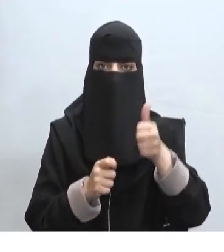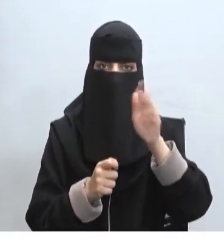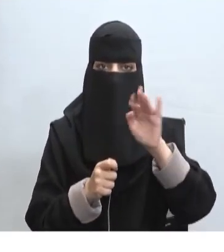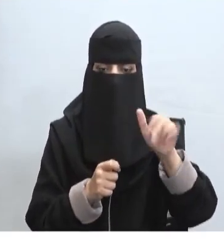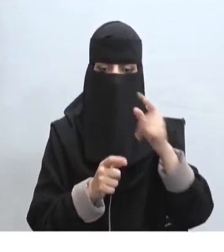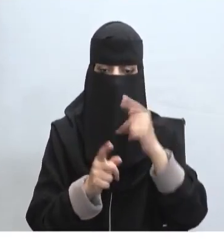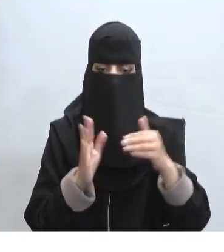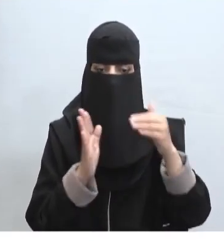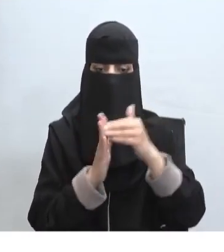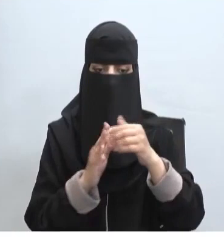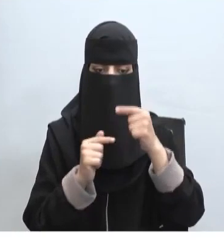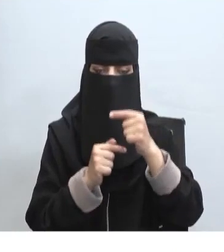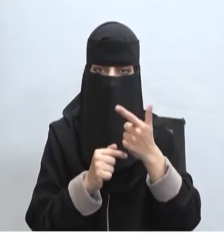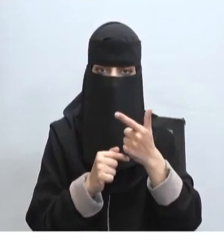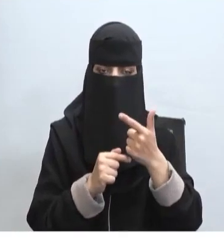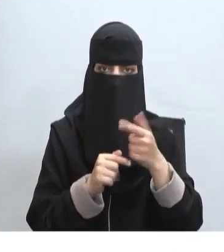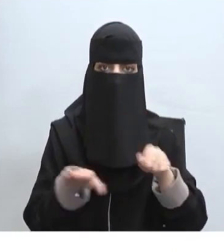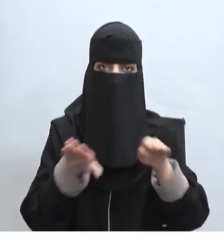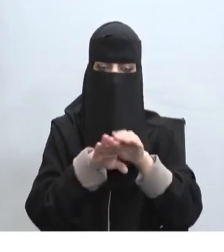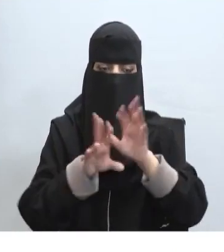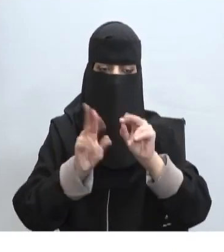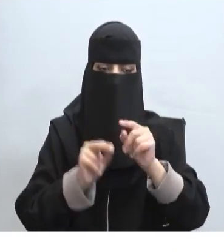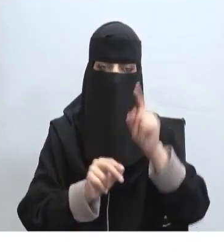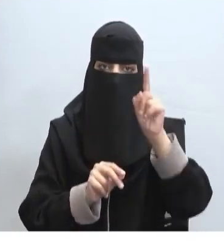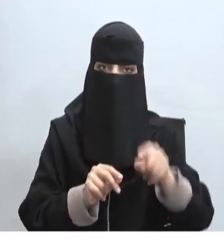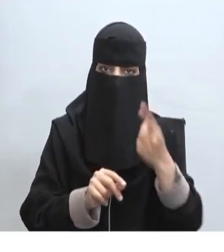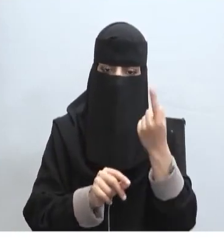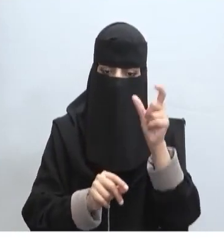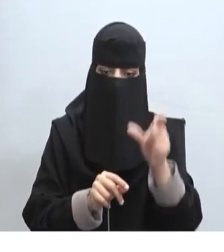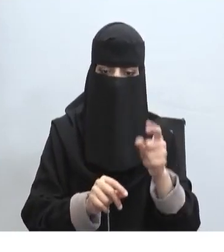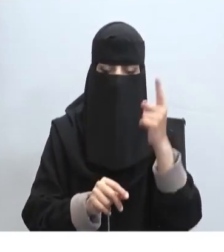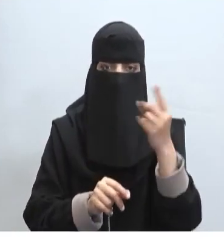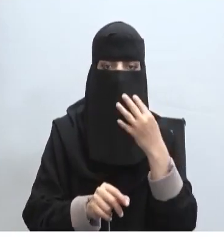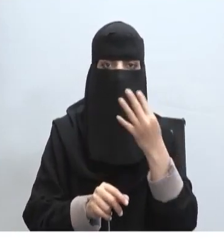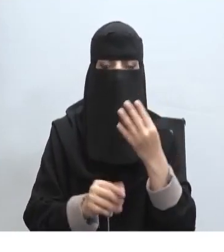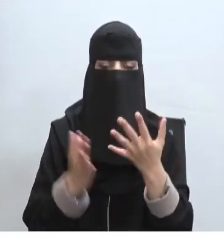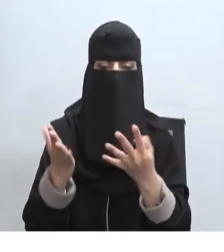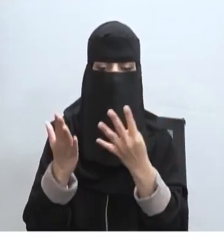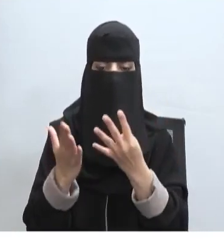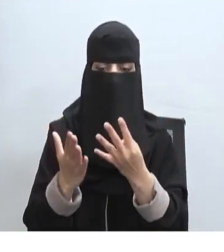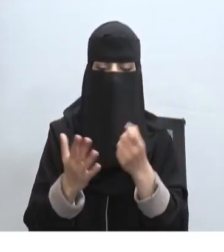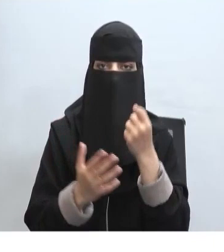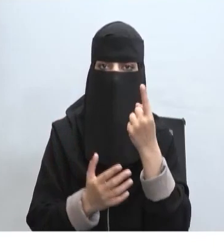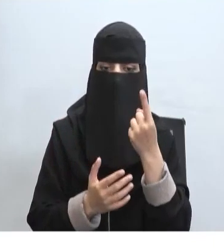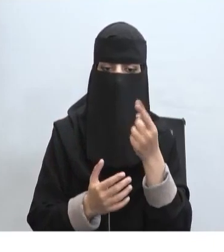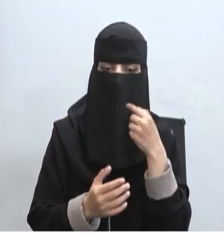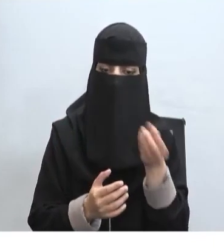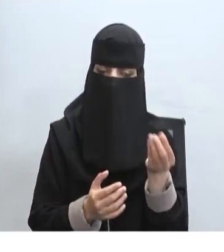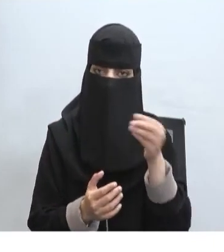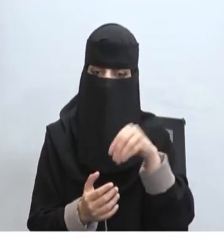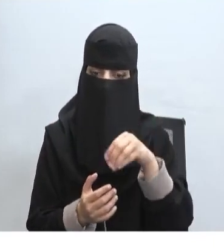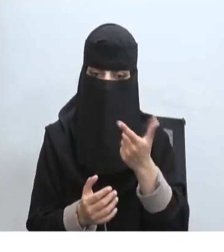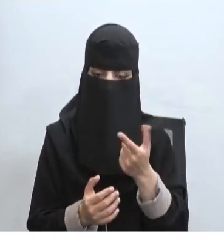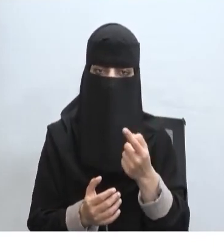استثمارك يساوي المعيشه الطبيعيه للفرد او اليوم 1419 ريال مما يعني زياده